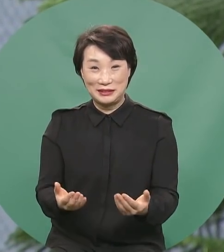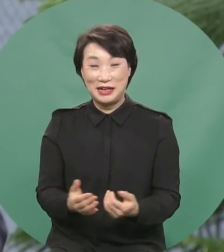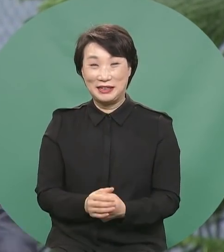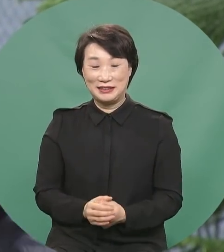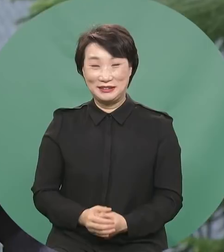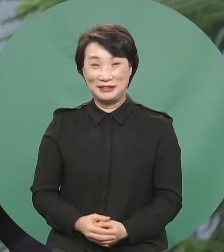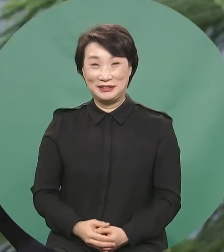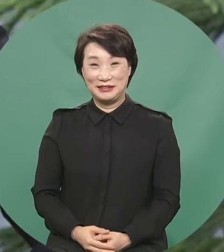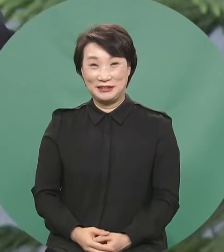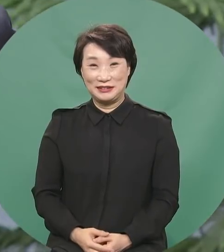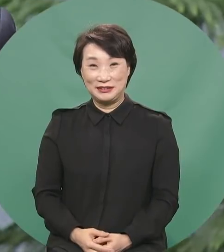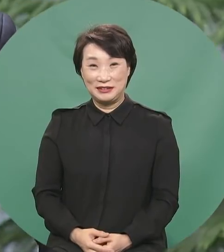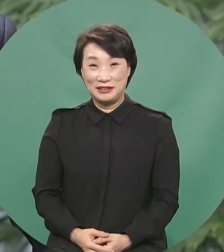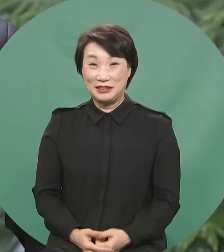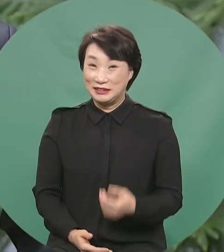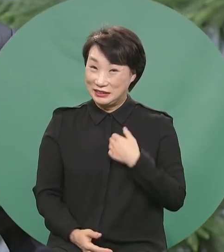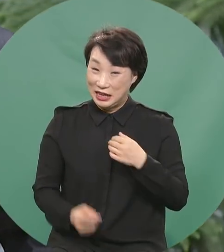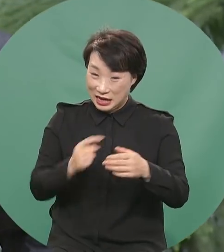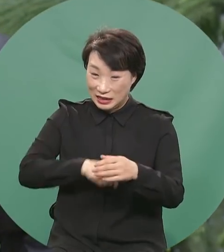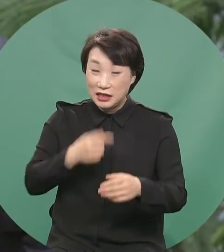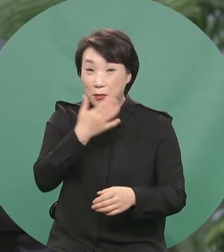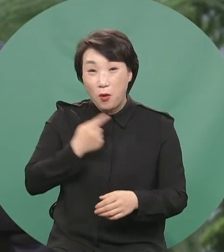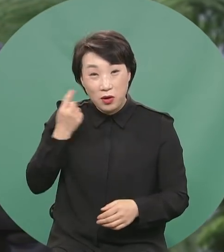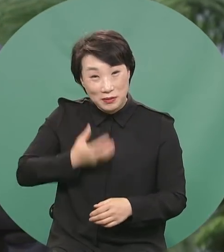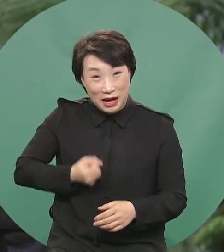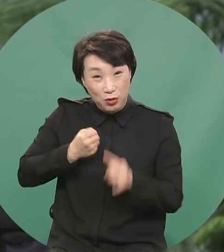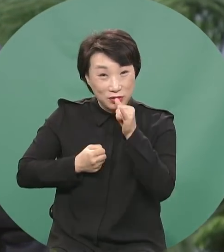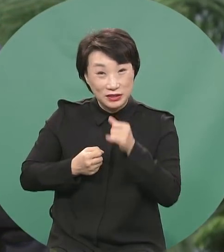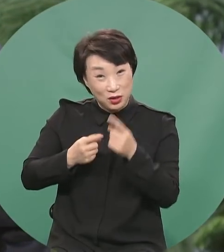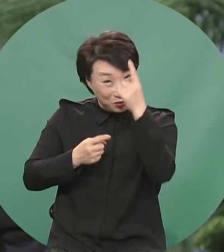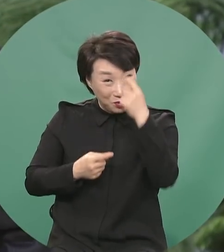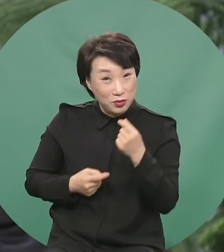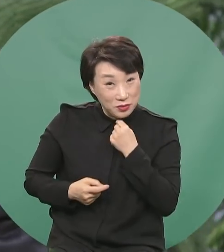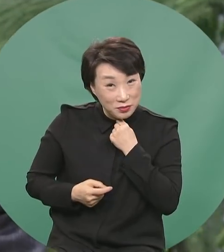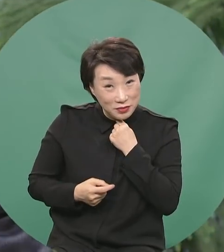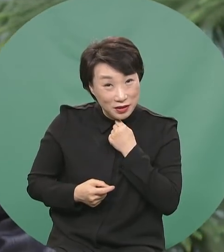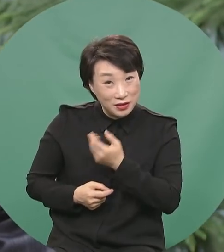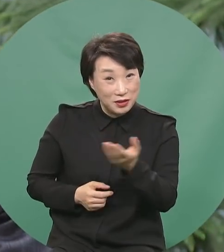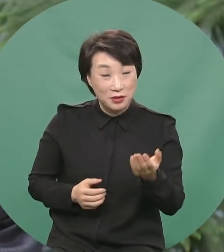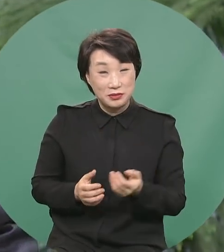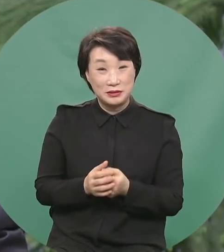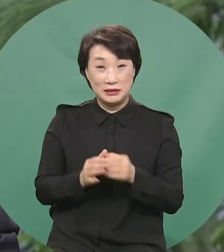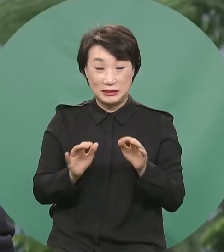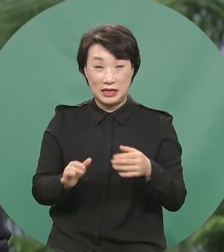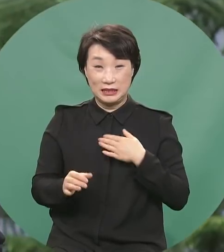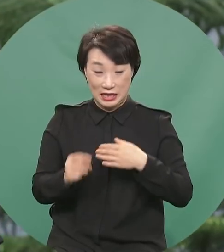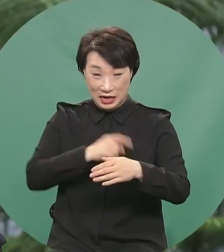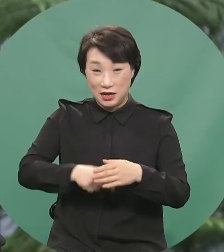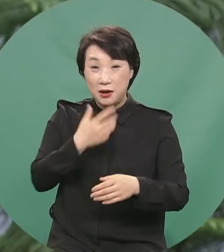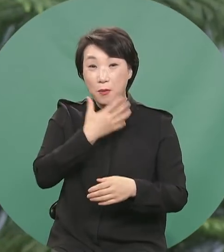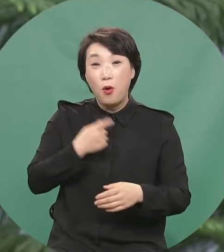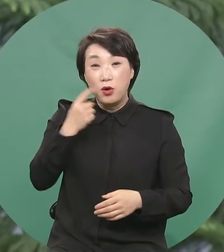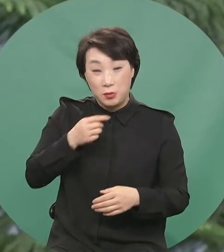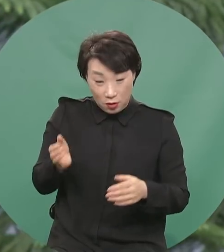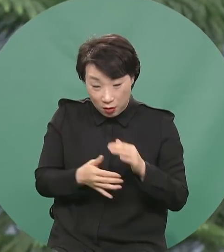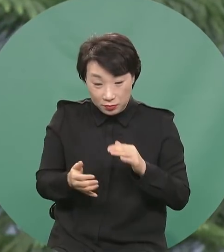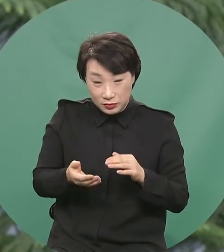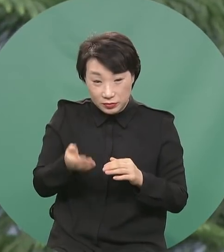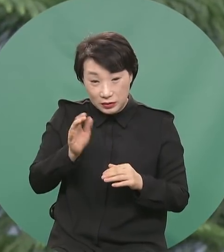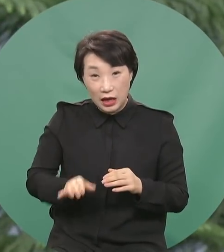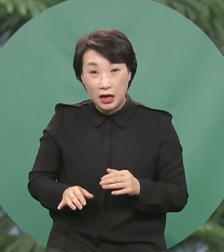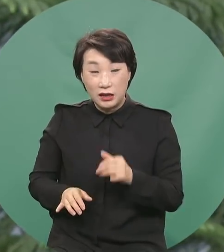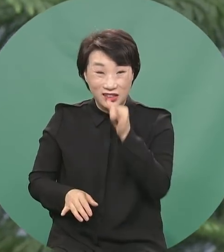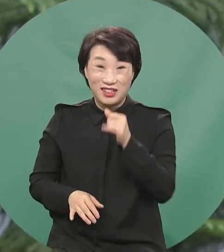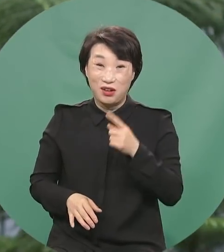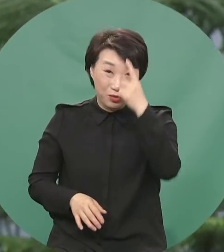그래도 있다고 우겨대겠습니까? 있다고 우겨대겠느냐 그